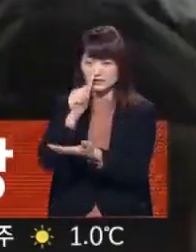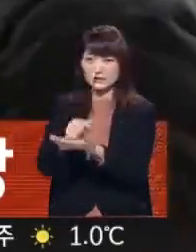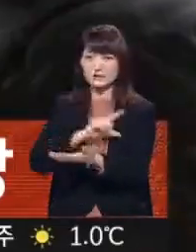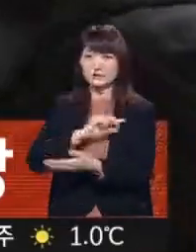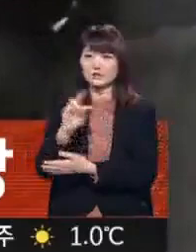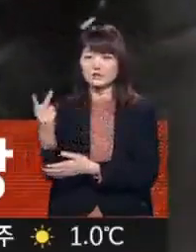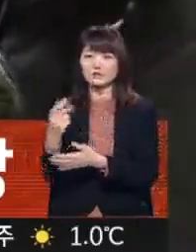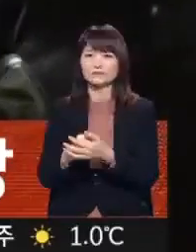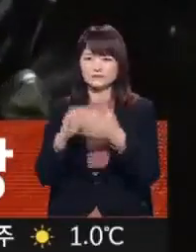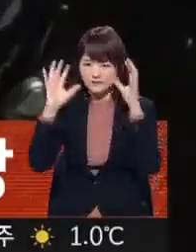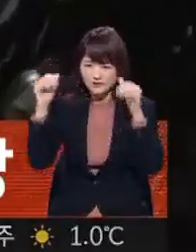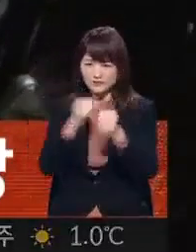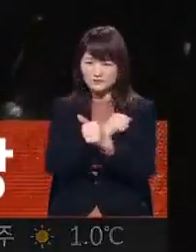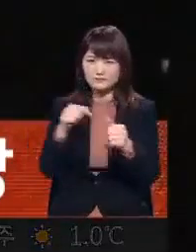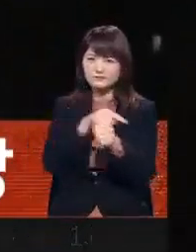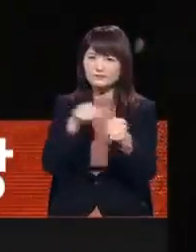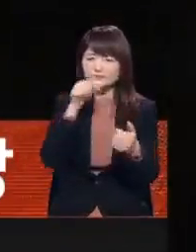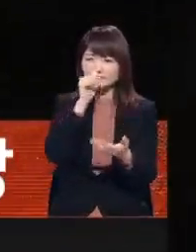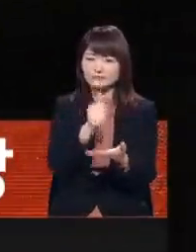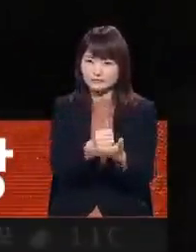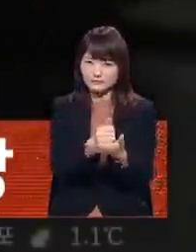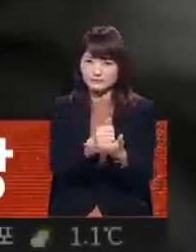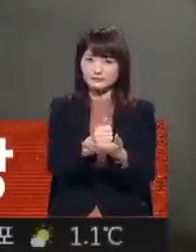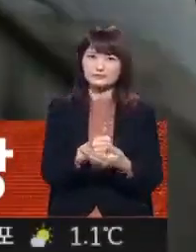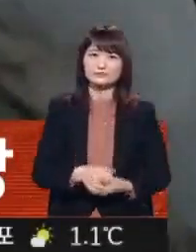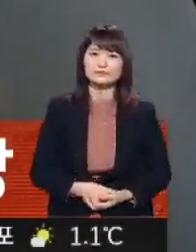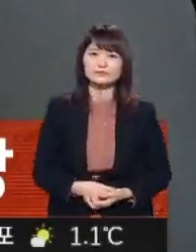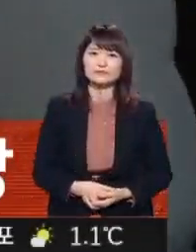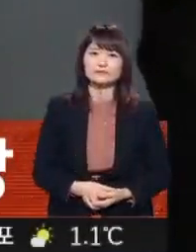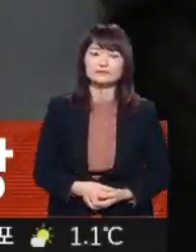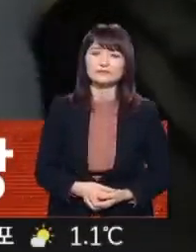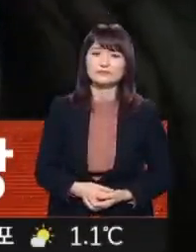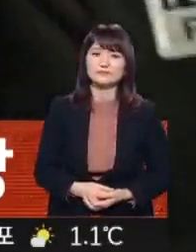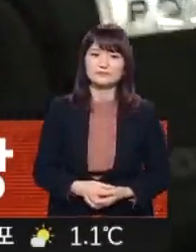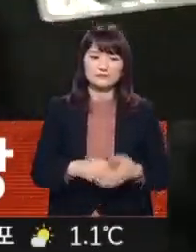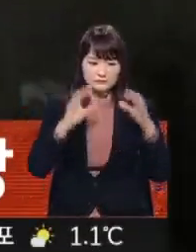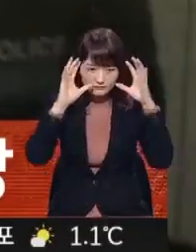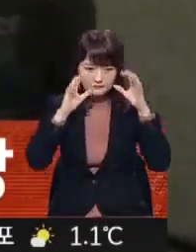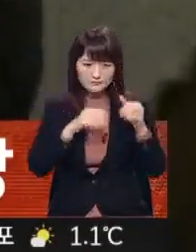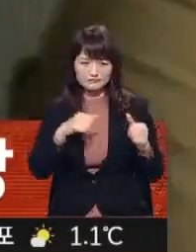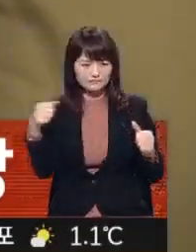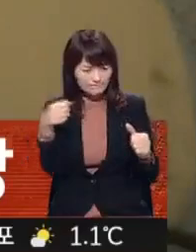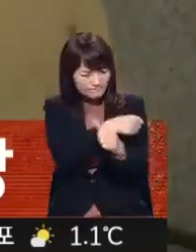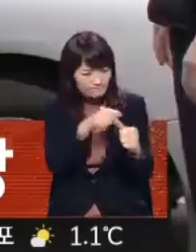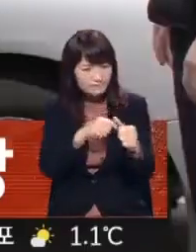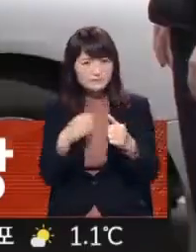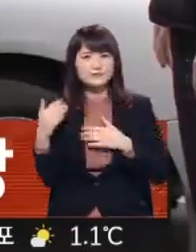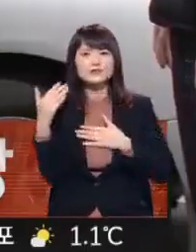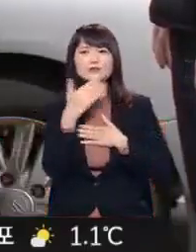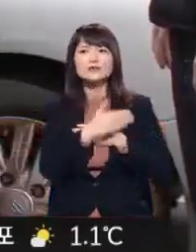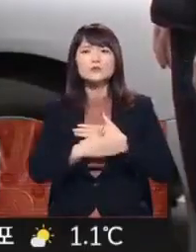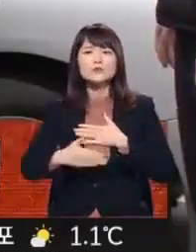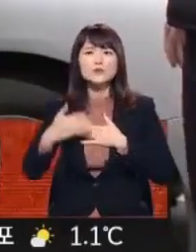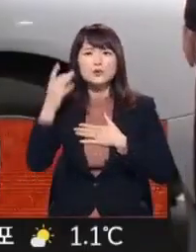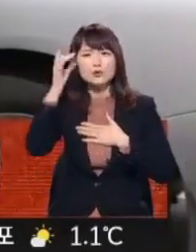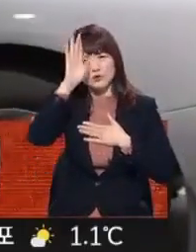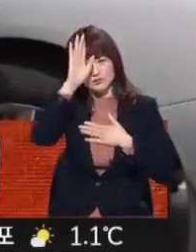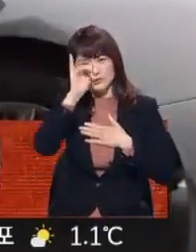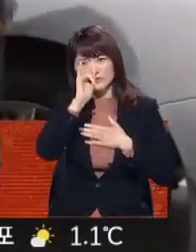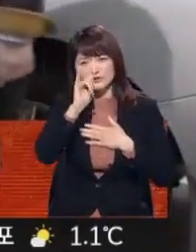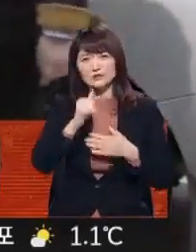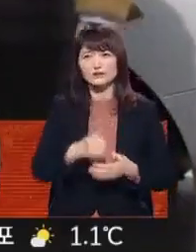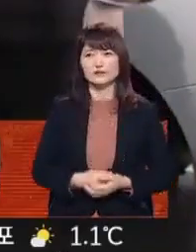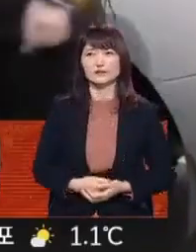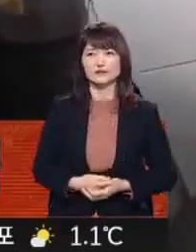아동학대 사례죄로 바꿨습니다 이런 거죠 그러니까 아이를 폭행을 했는데 아이 몸에 뭐 다른 기저질환 같은 것들이